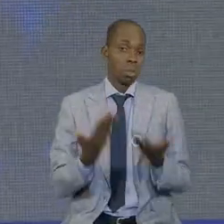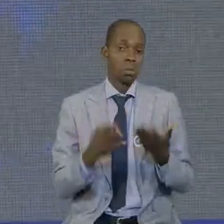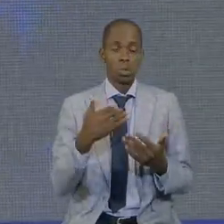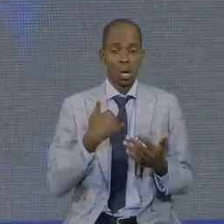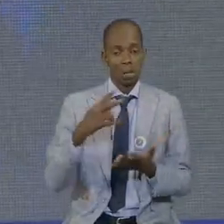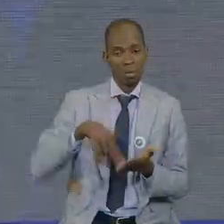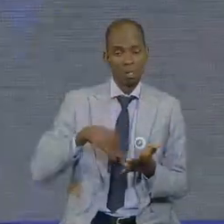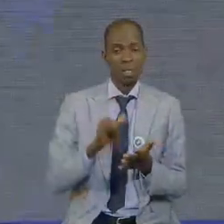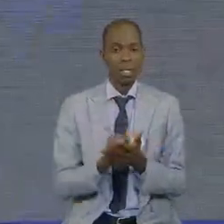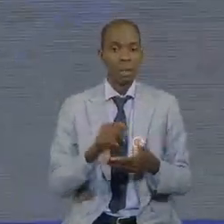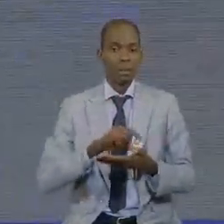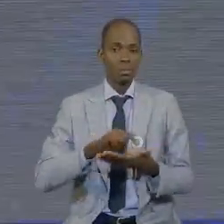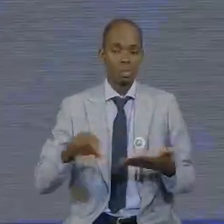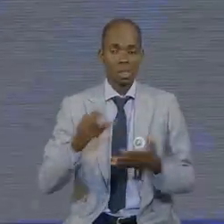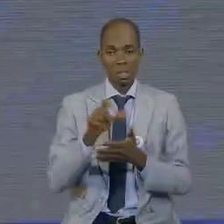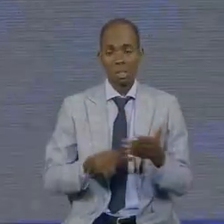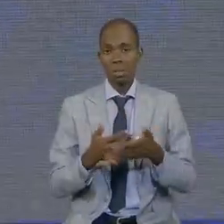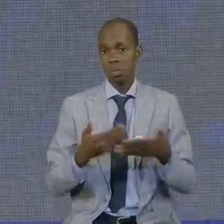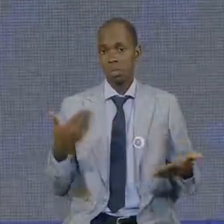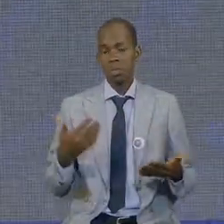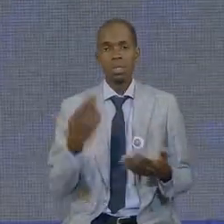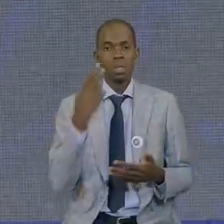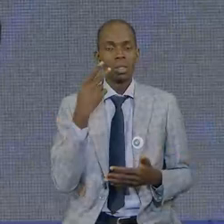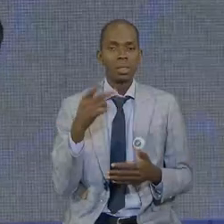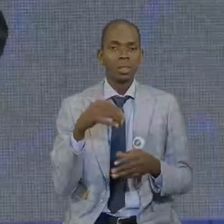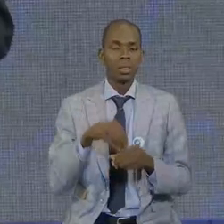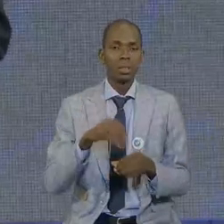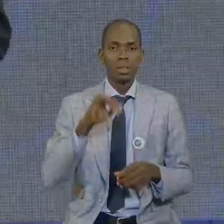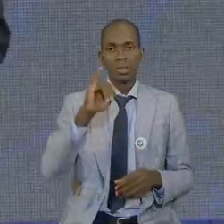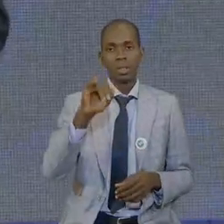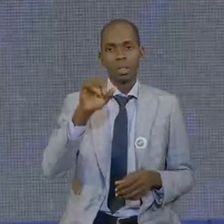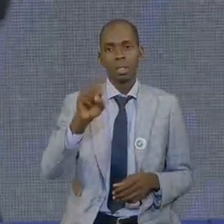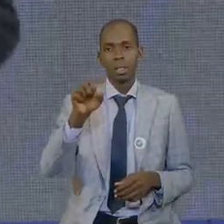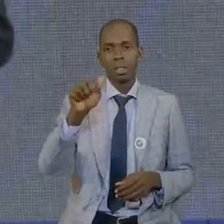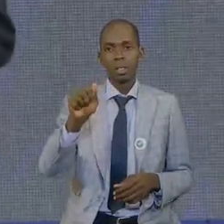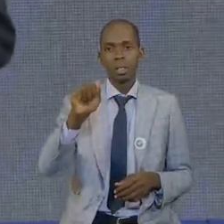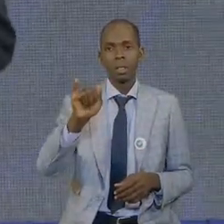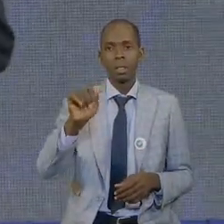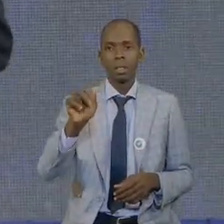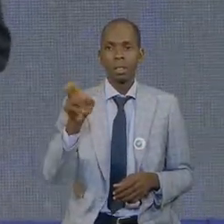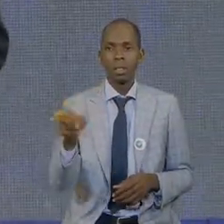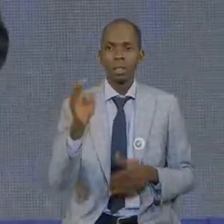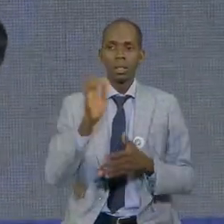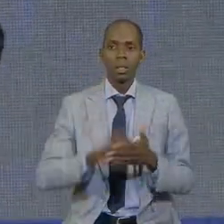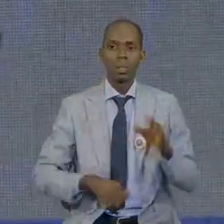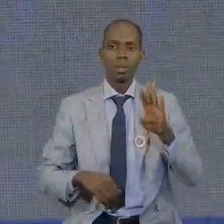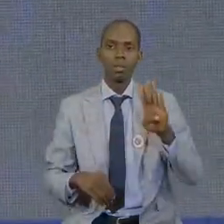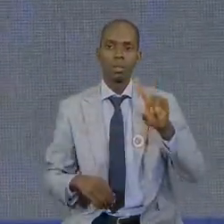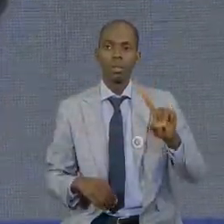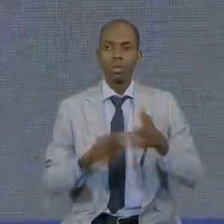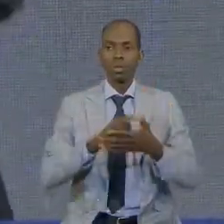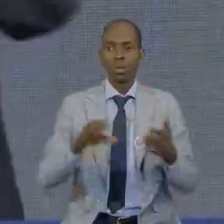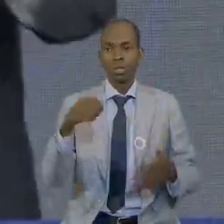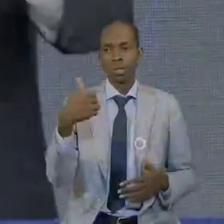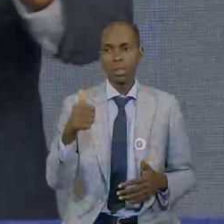que vous avez déjà lus vous-même. When you read Isaiah chapter 41. Nous considérons Isaïe 41. And I'm reading from verse 10. Lisons pas du verset